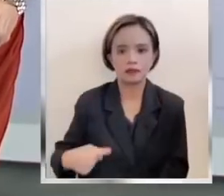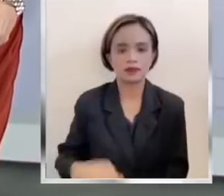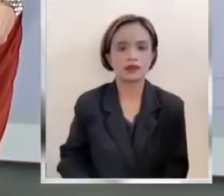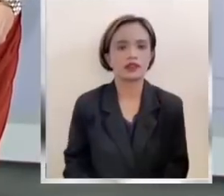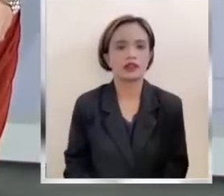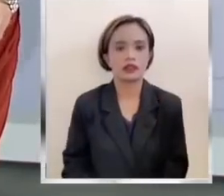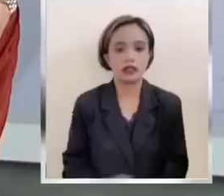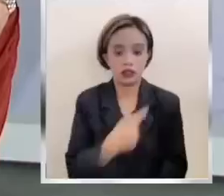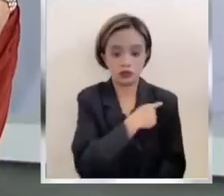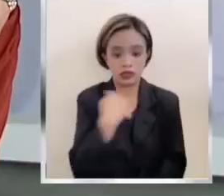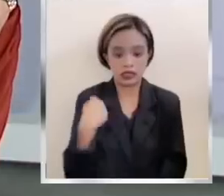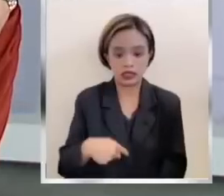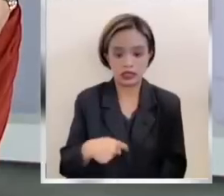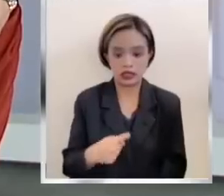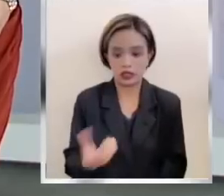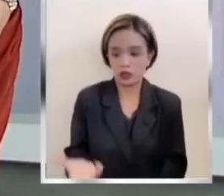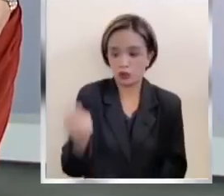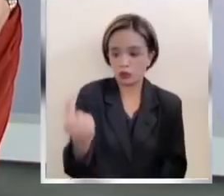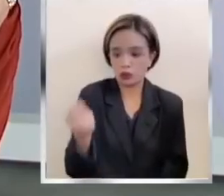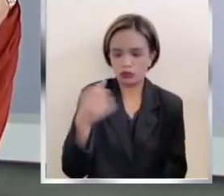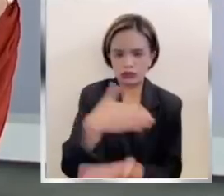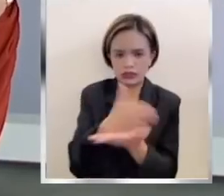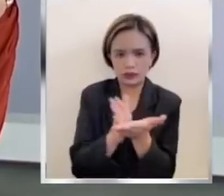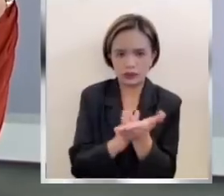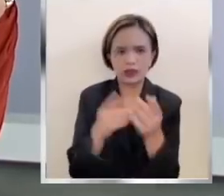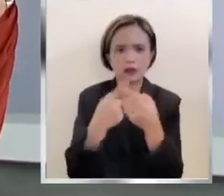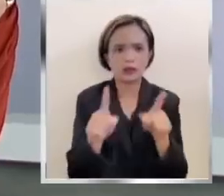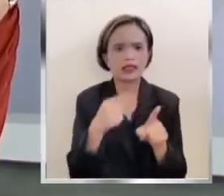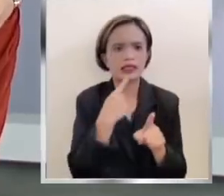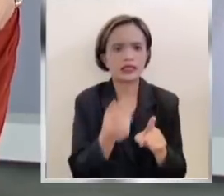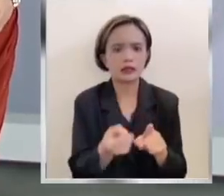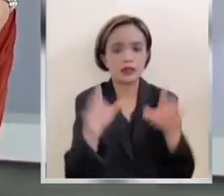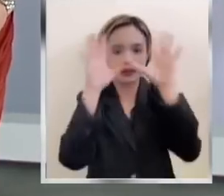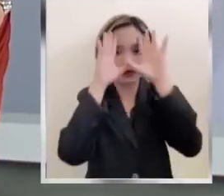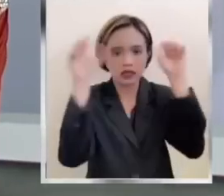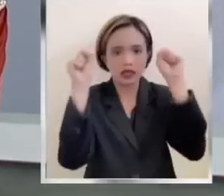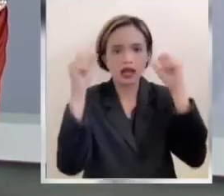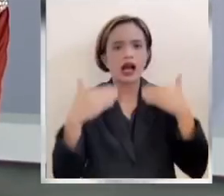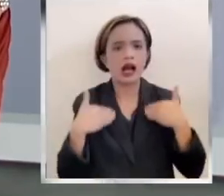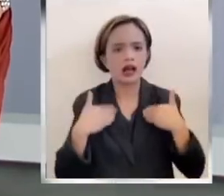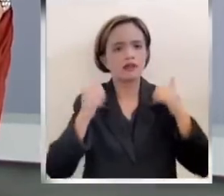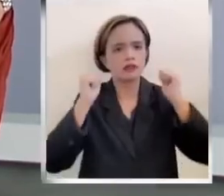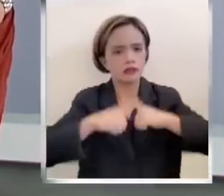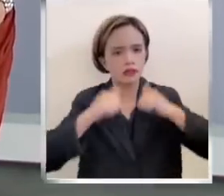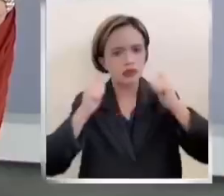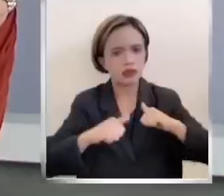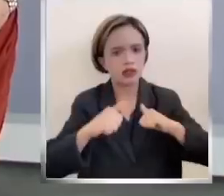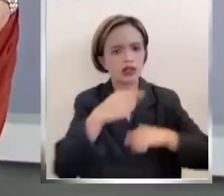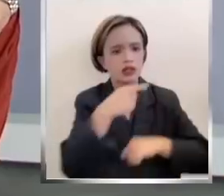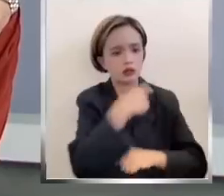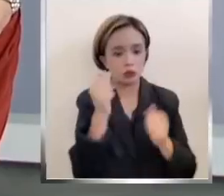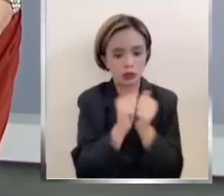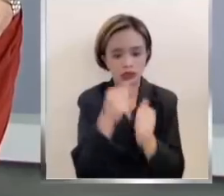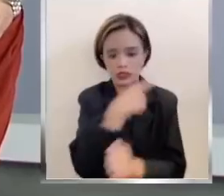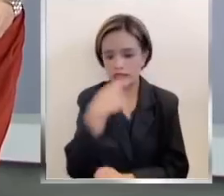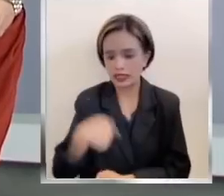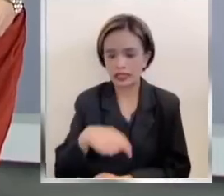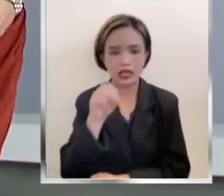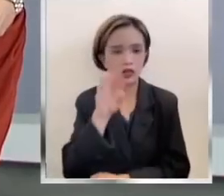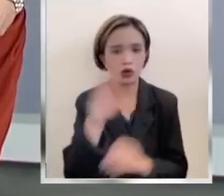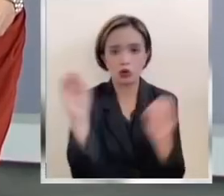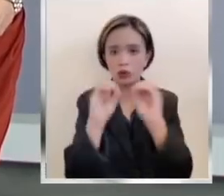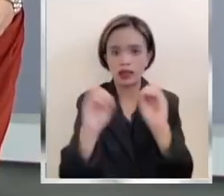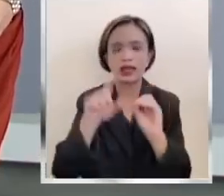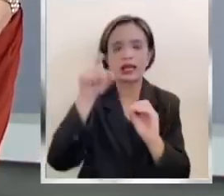ilang bahagi nito. Pero sabi ng Pangulo, may kasunduan man o sa China o wala, dapat ituloy ng